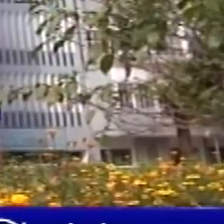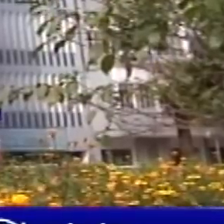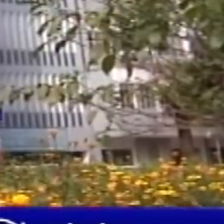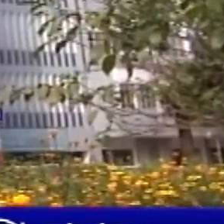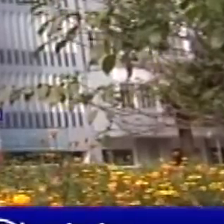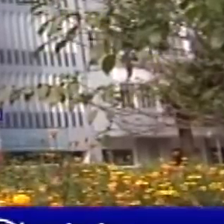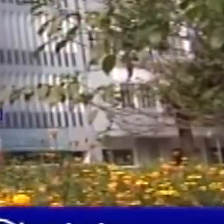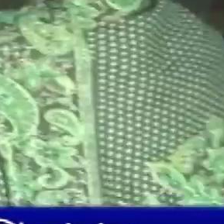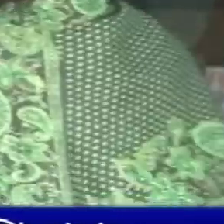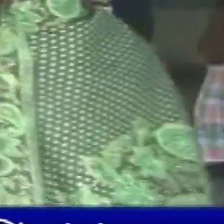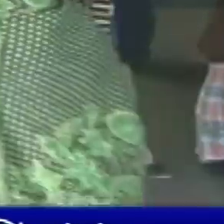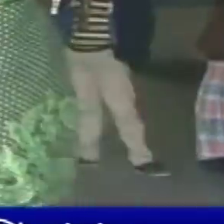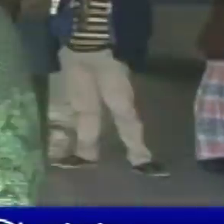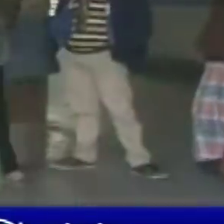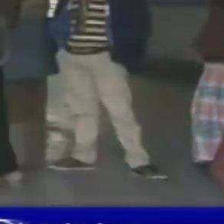স্বাস্থ্যকর্মী আক্রান্ত।